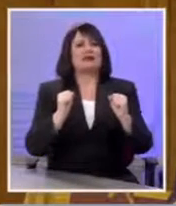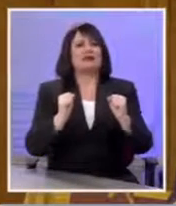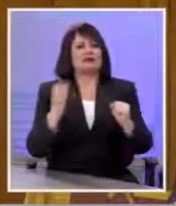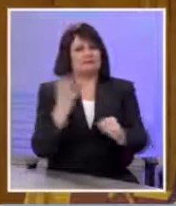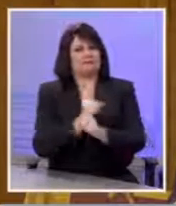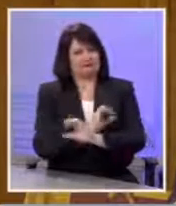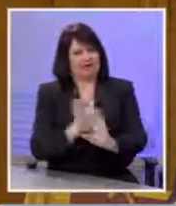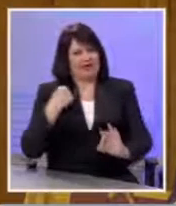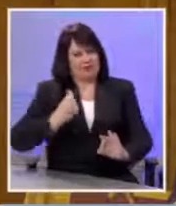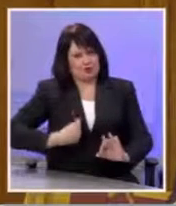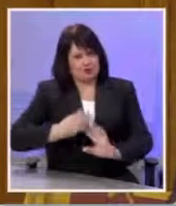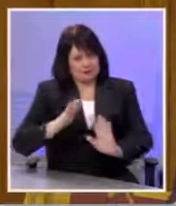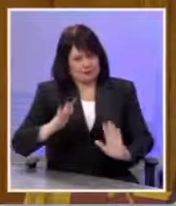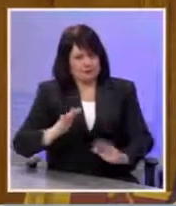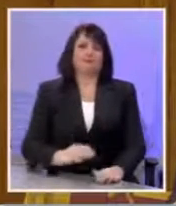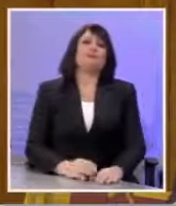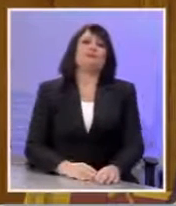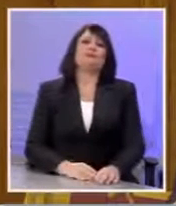Σταθερότητας.